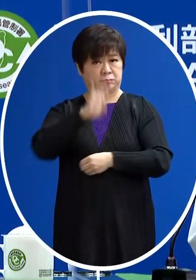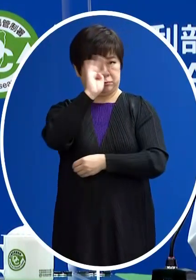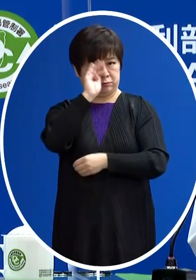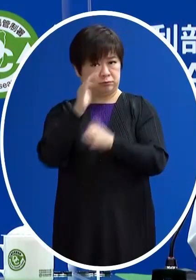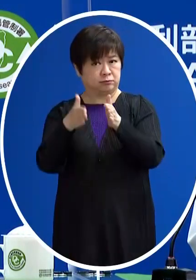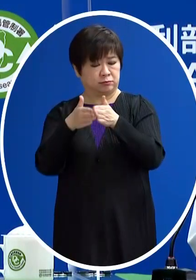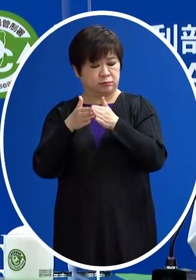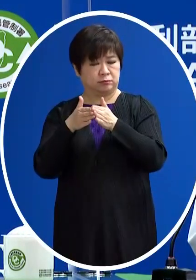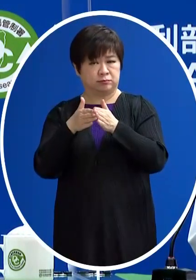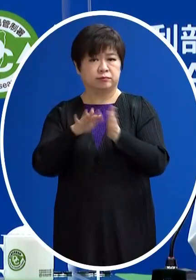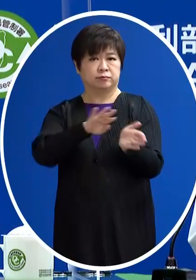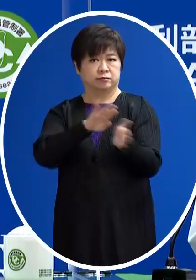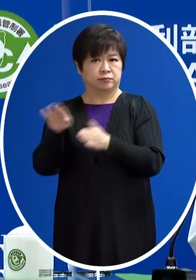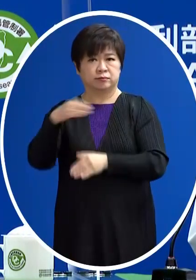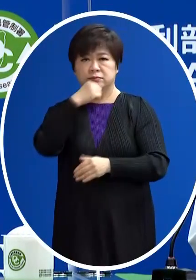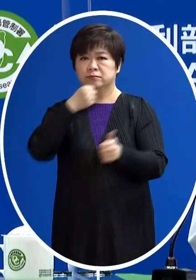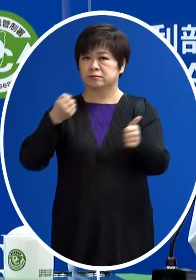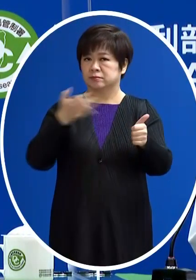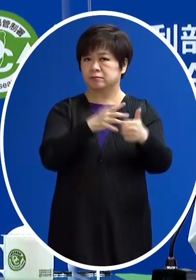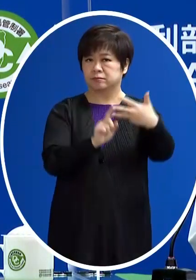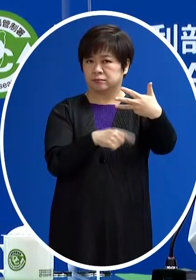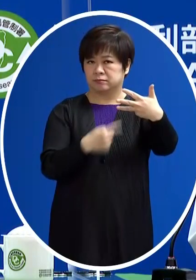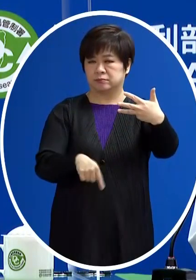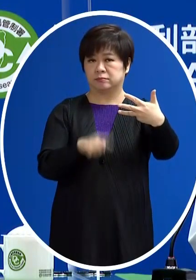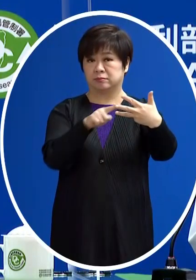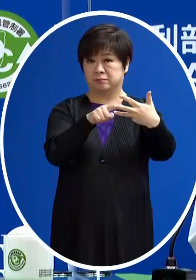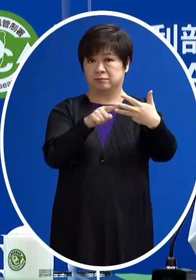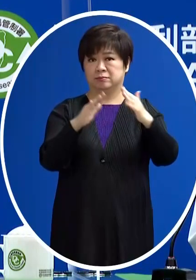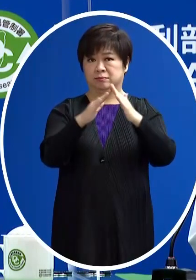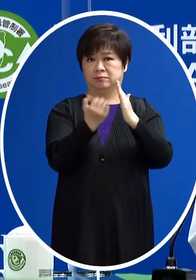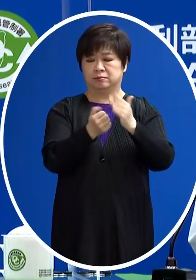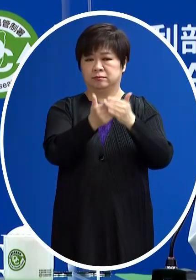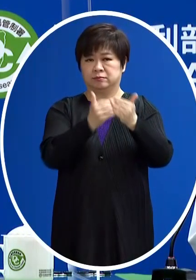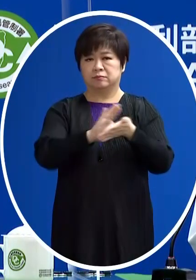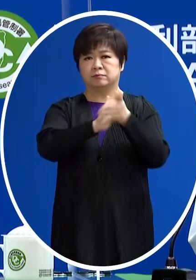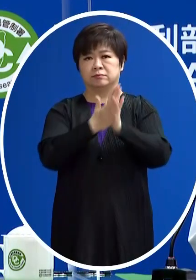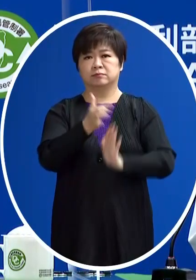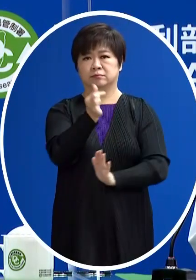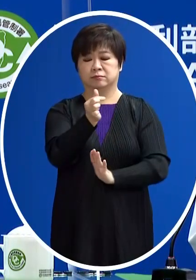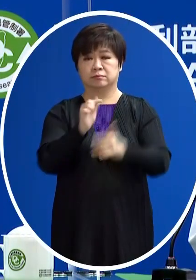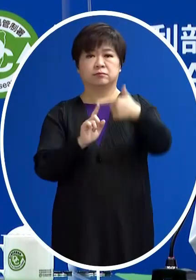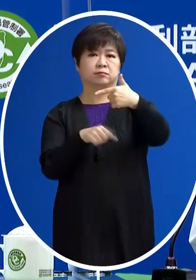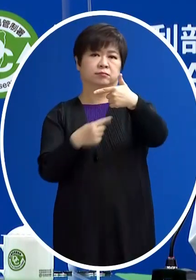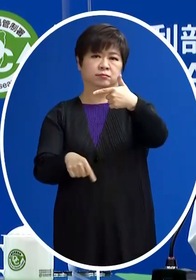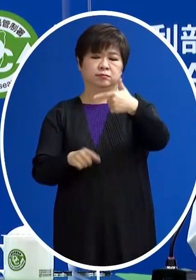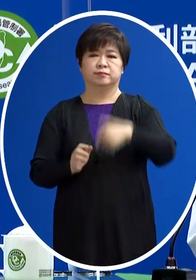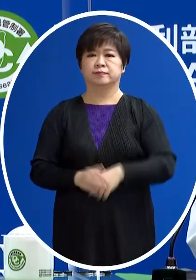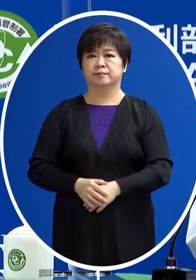到现在就检疫期满的时候再染疫，这些其实时间都有一些长，所以现在是暂列境外，不过相关的疫调仍然需要去进行。那至于本土的案例有8例，那居隔阴转阳的有6例。